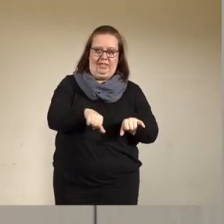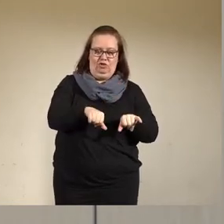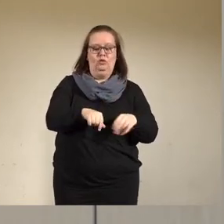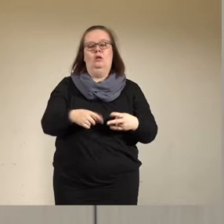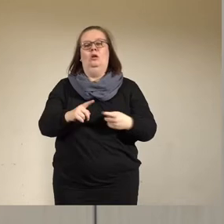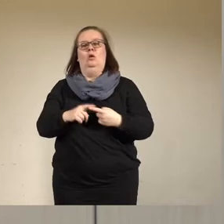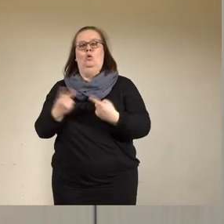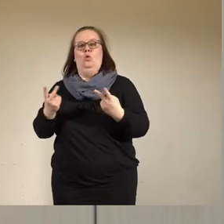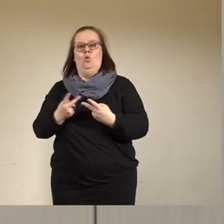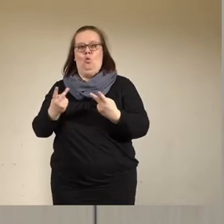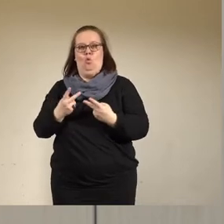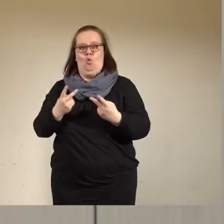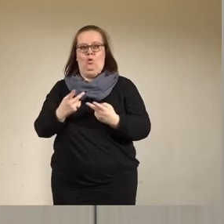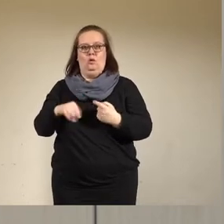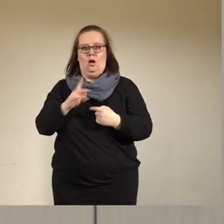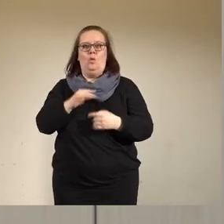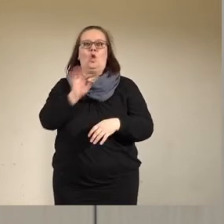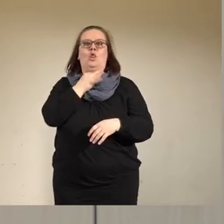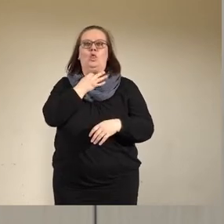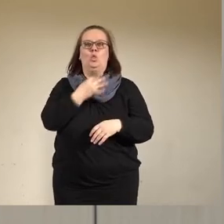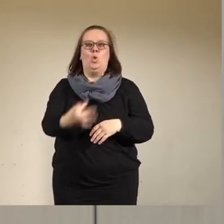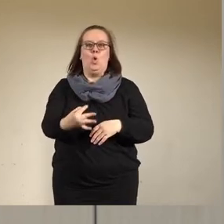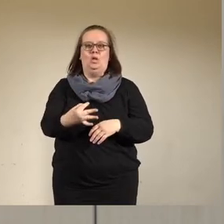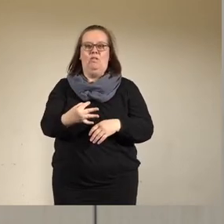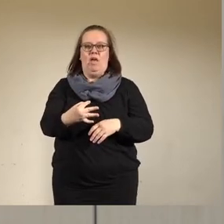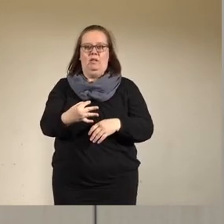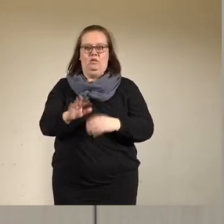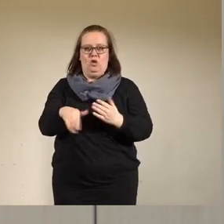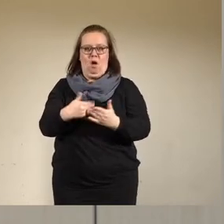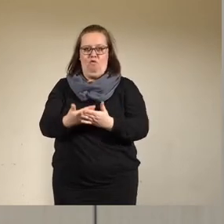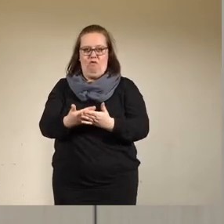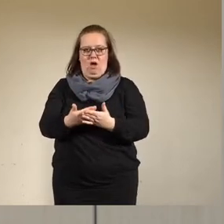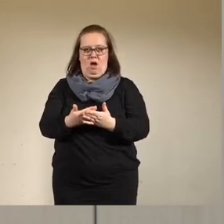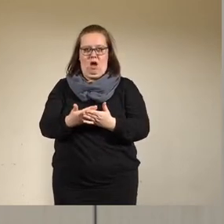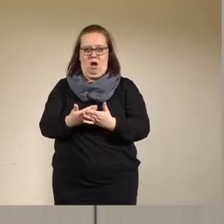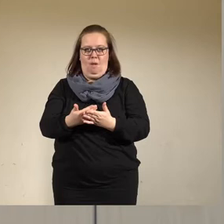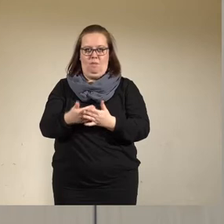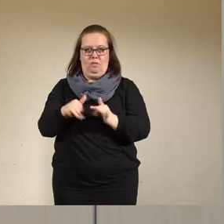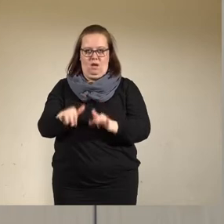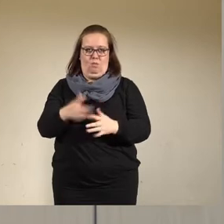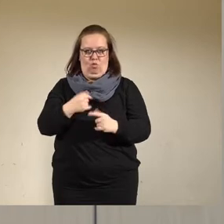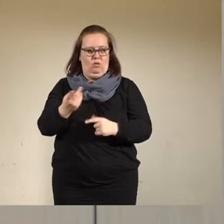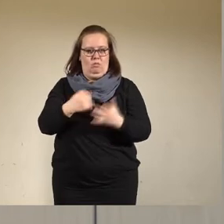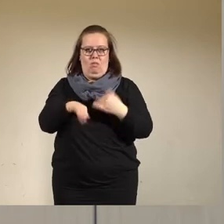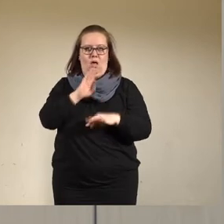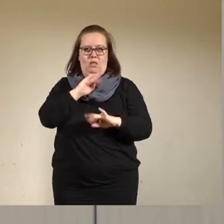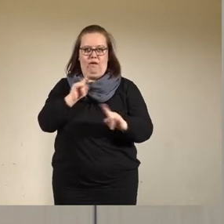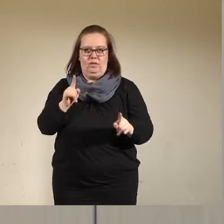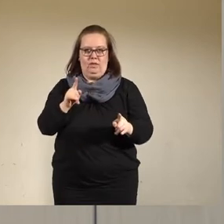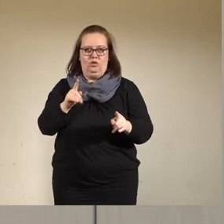oder in der Weiterführung notwendiger Aufgaben bestehen und dafür